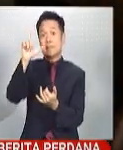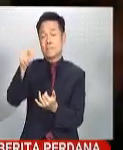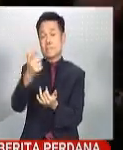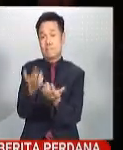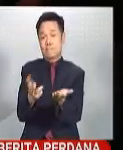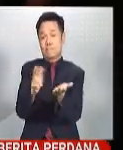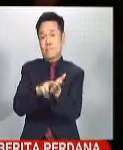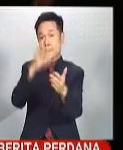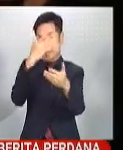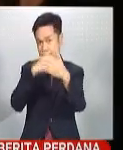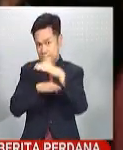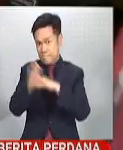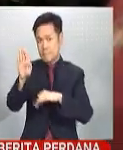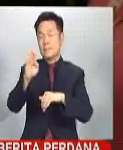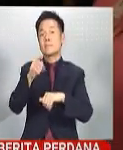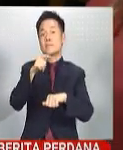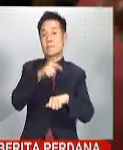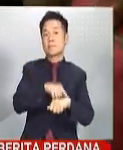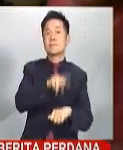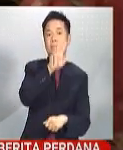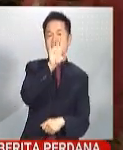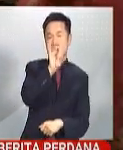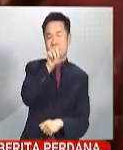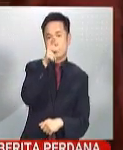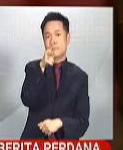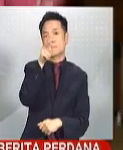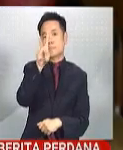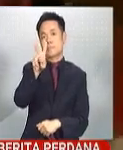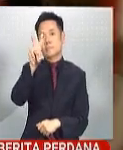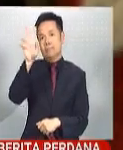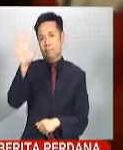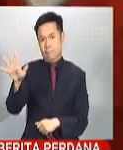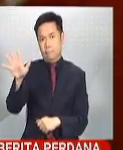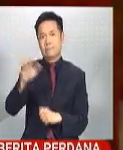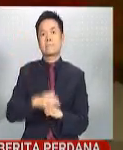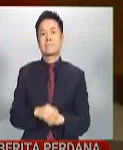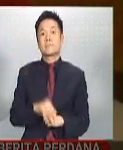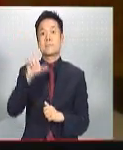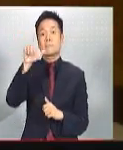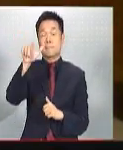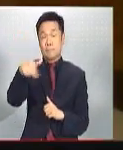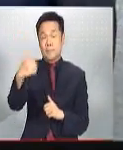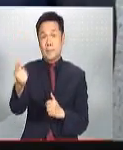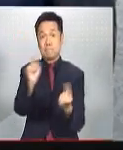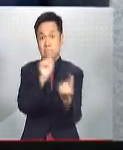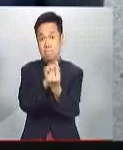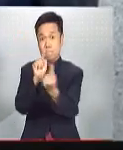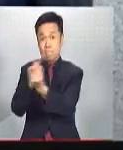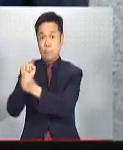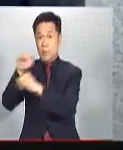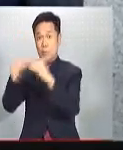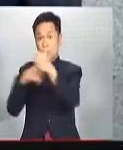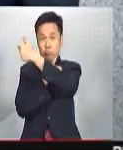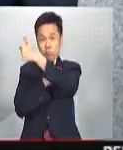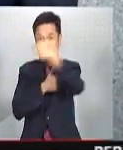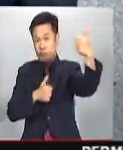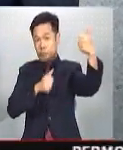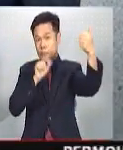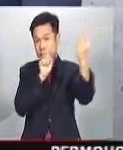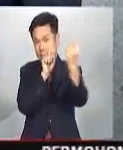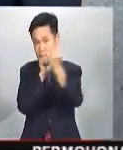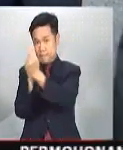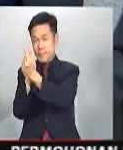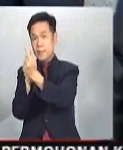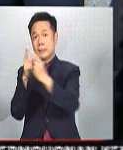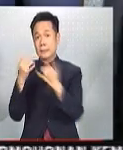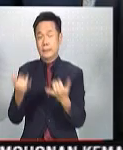di pejabatnya pukul 8.25 pagi. Selepas itu, beliau mengadakan pertemuan bersama pengurusan tertinggi Kerajaan Negeri. Datuk